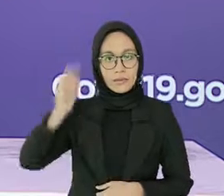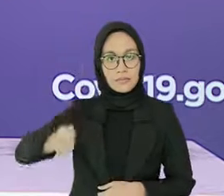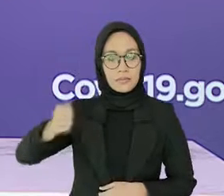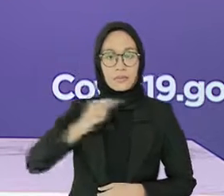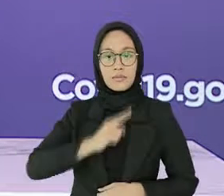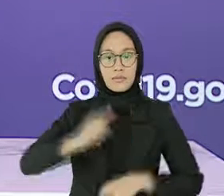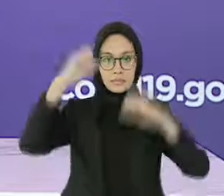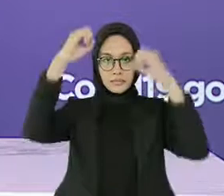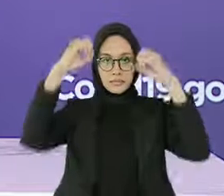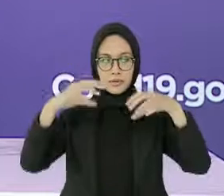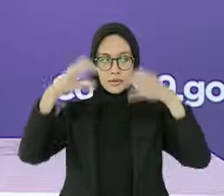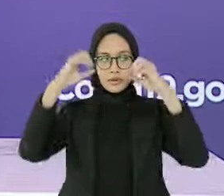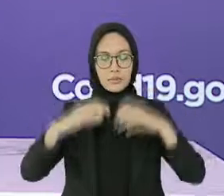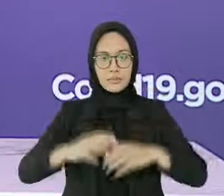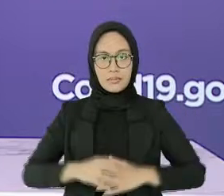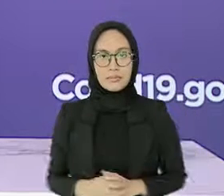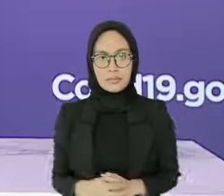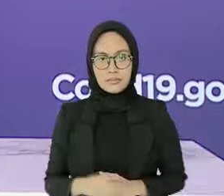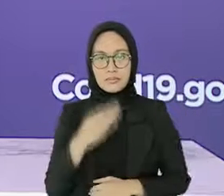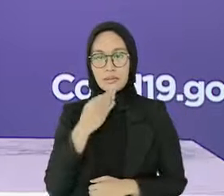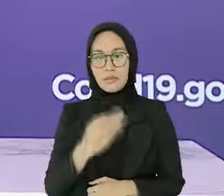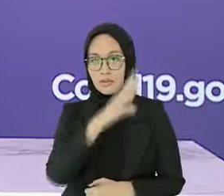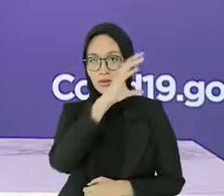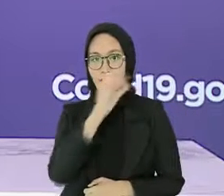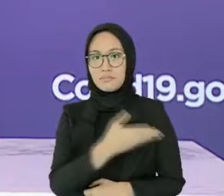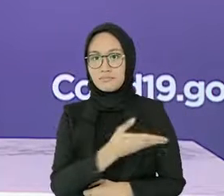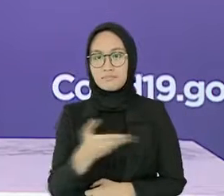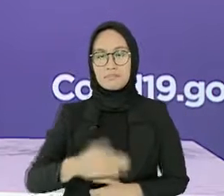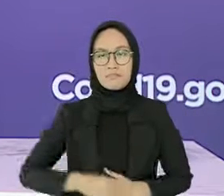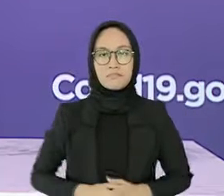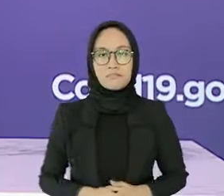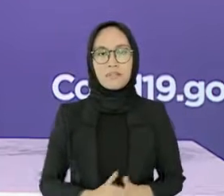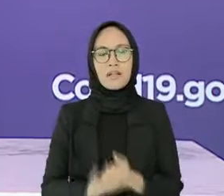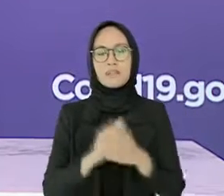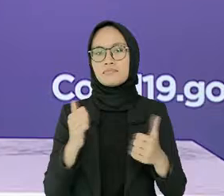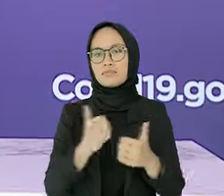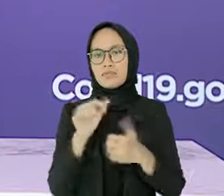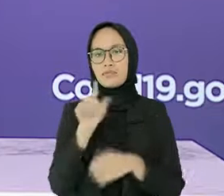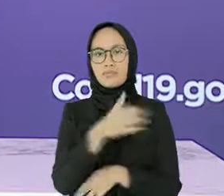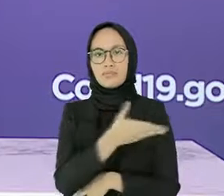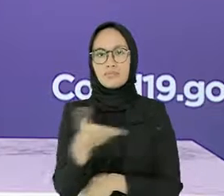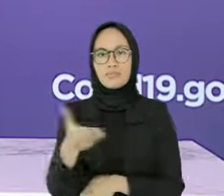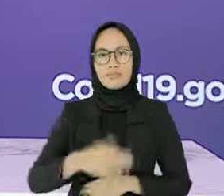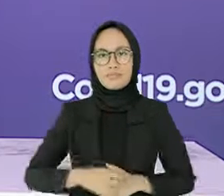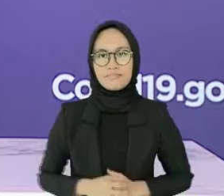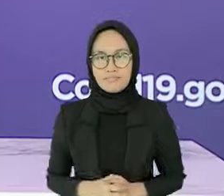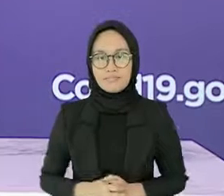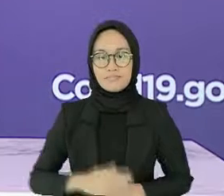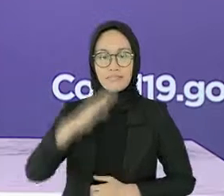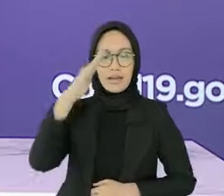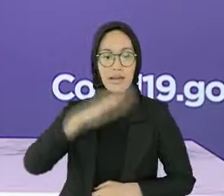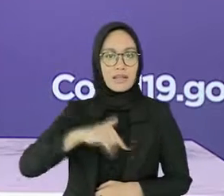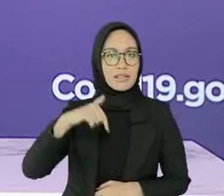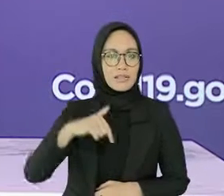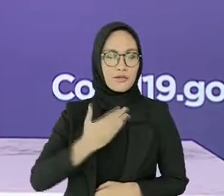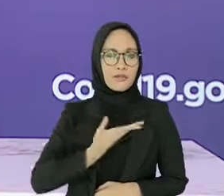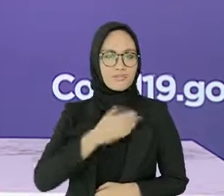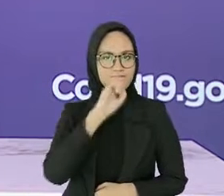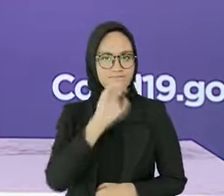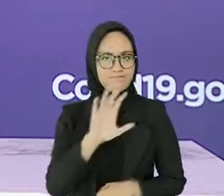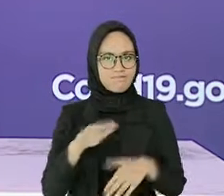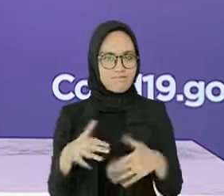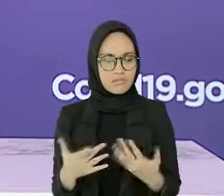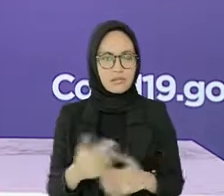Assalamualaikum warahmatullahi wabarakatuh. Selamat sore, salam sejahtera untuk kita semuanya. Hari ini saya akan